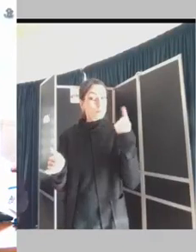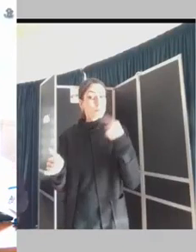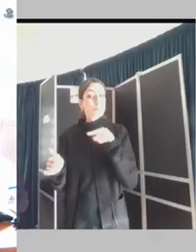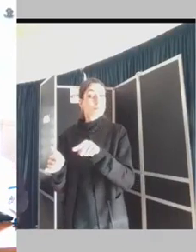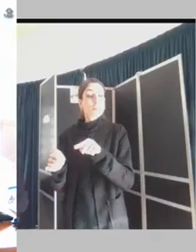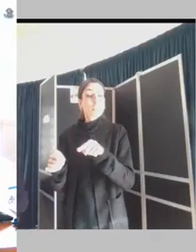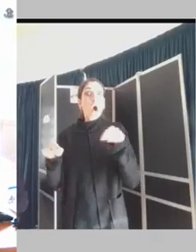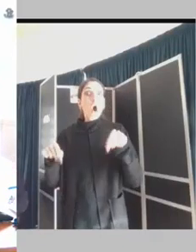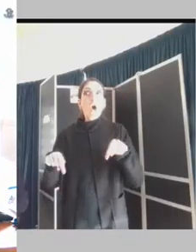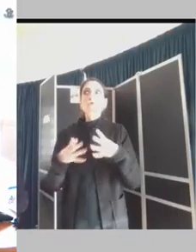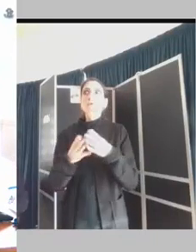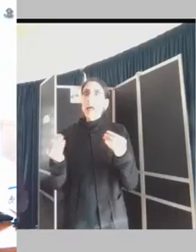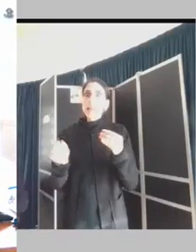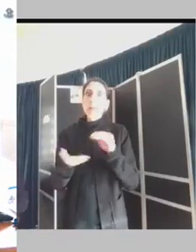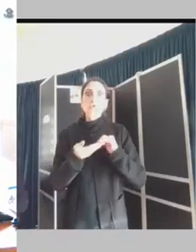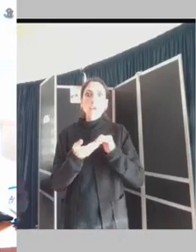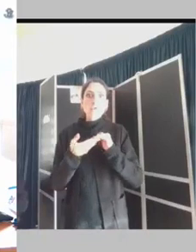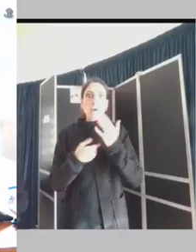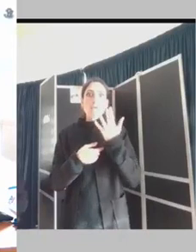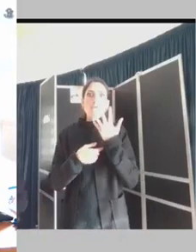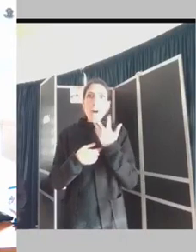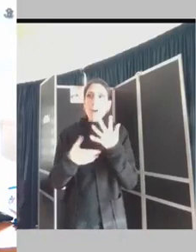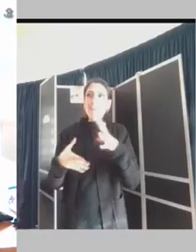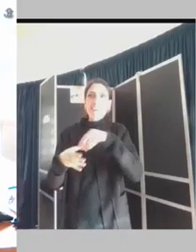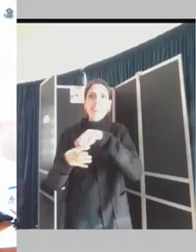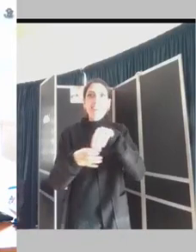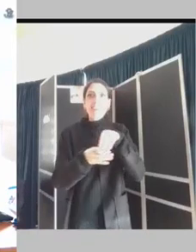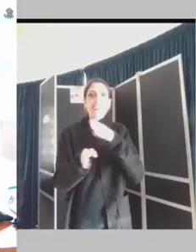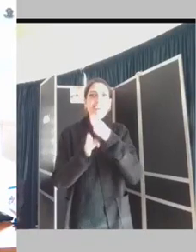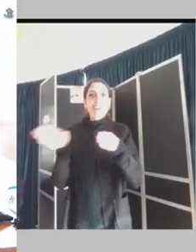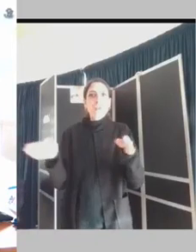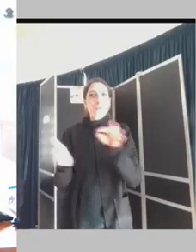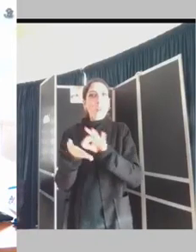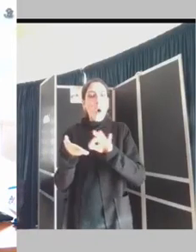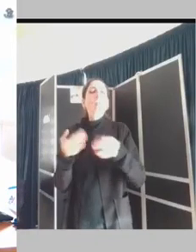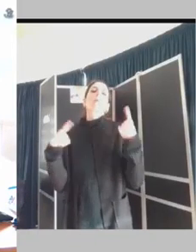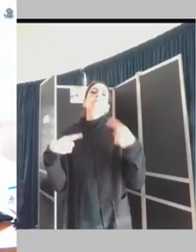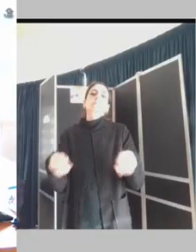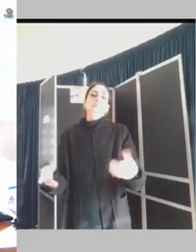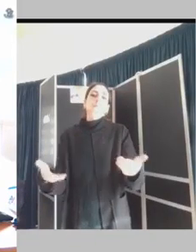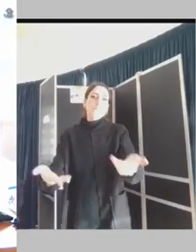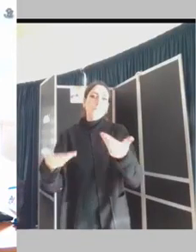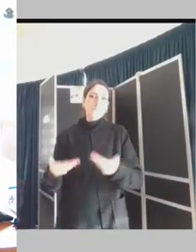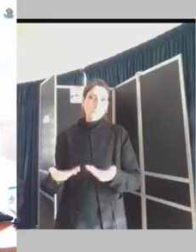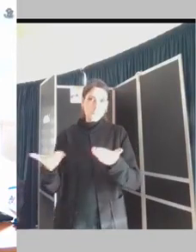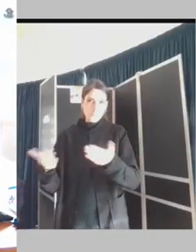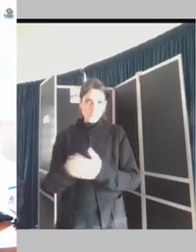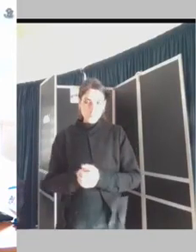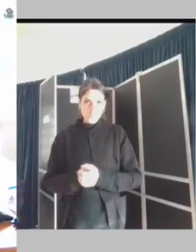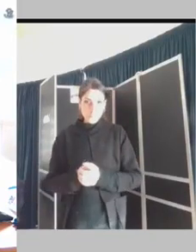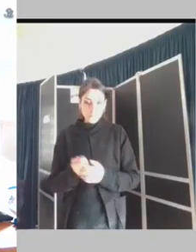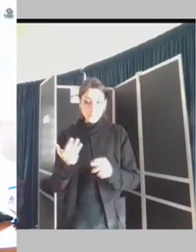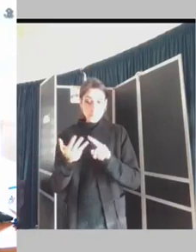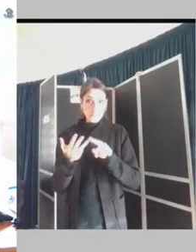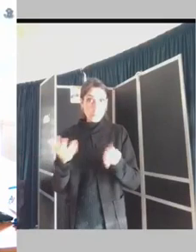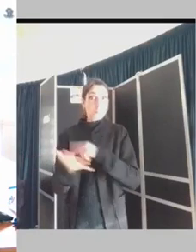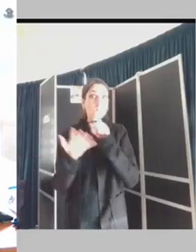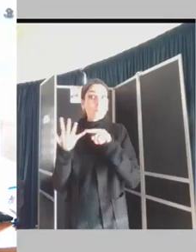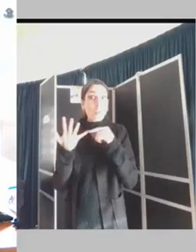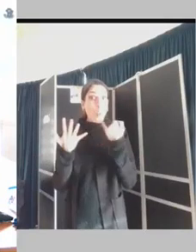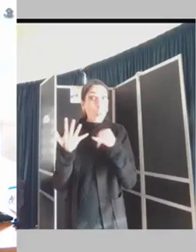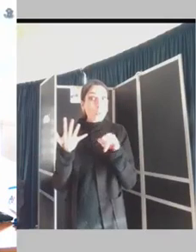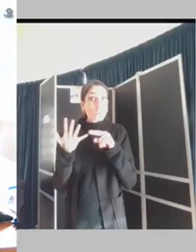scuole queste cose. Ultimo, e non così accettiamo, abbiamo visto la proposta che